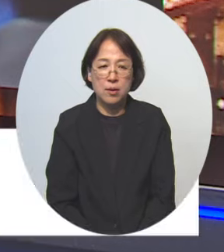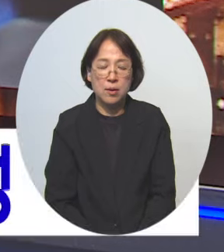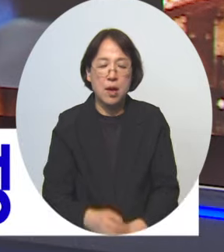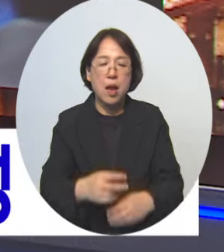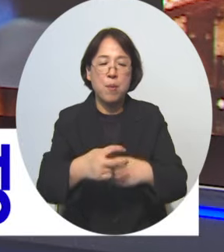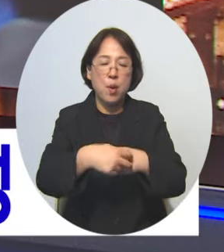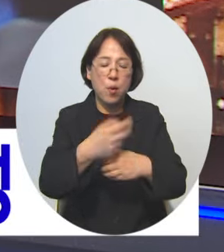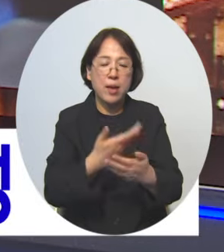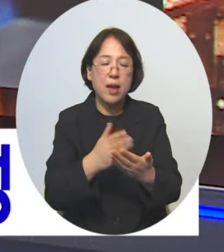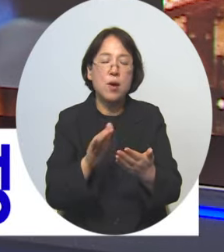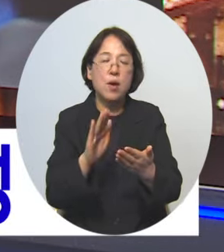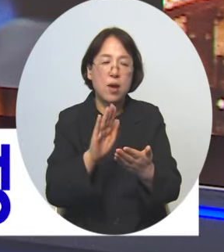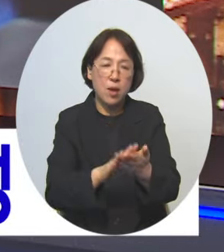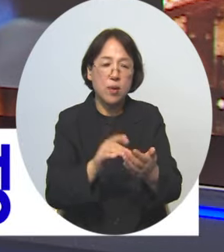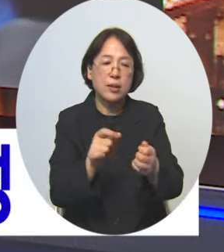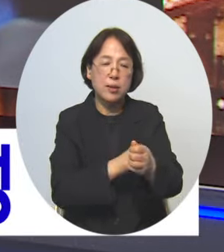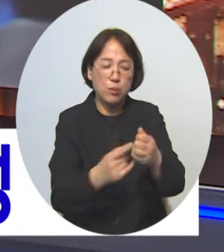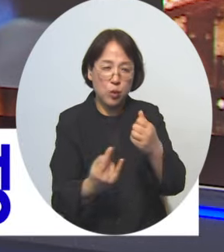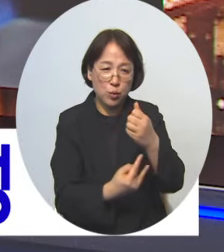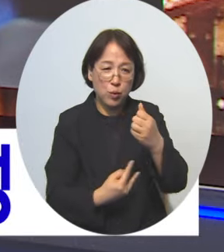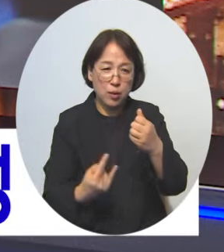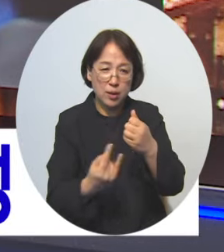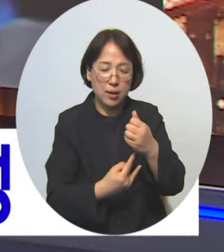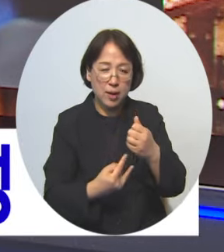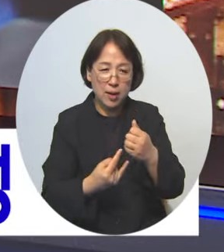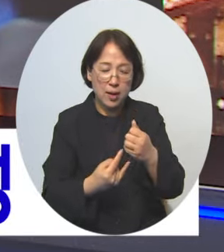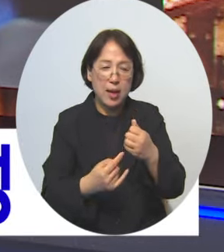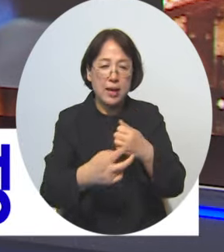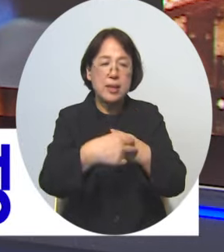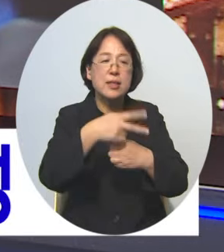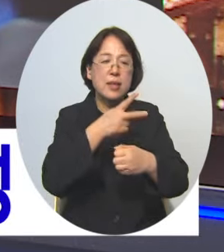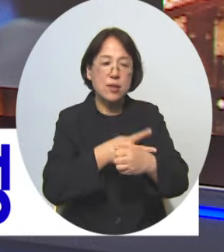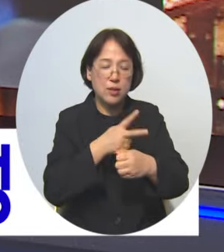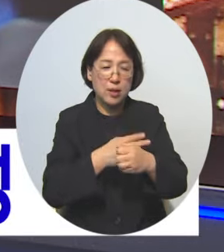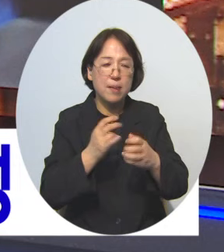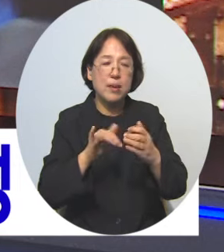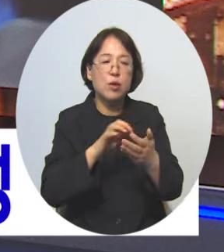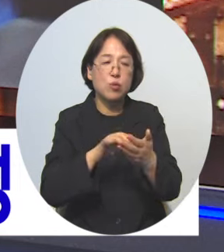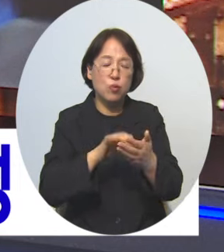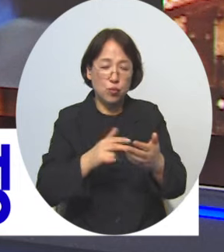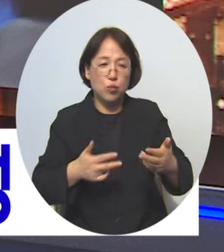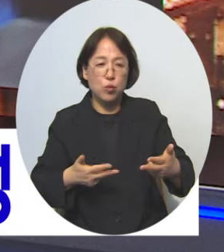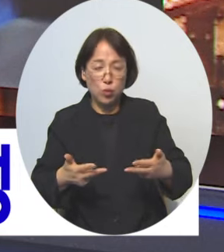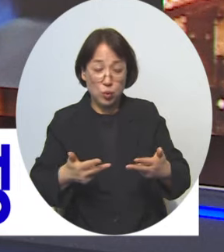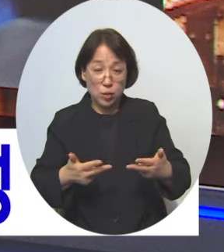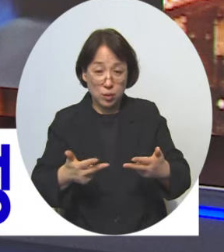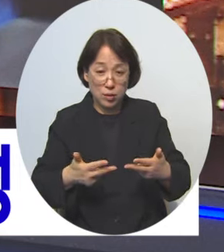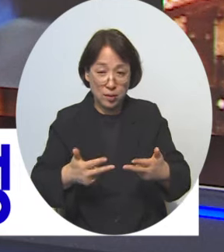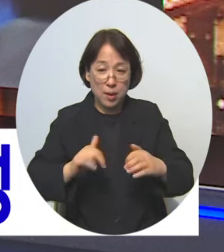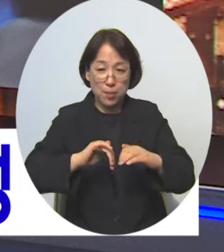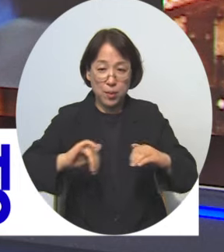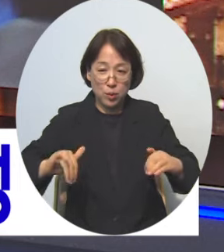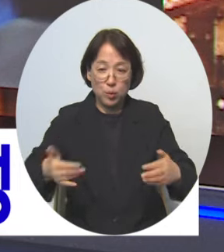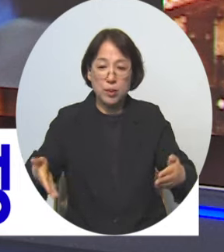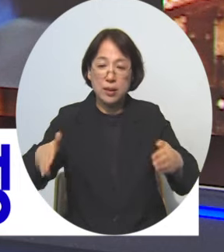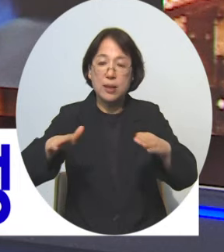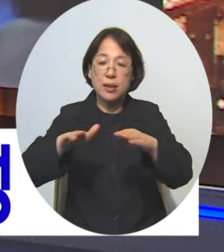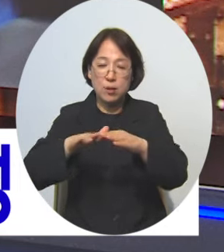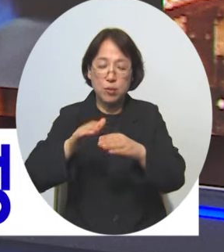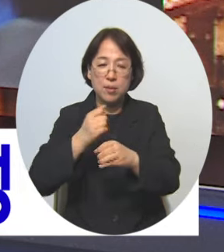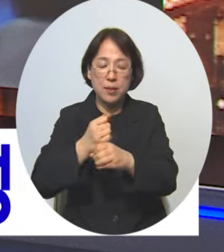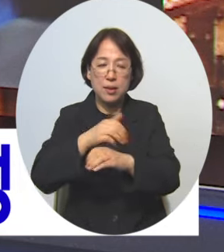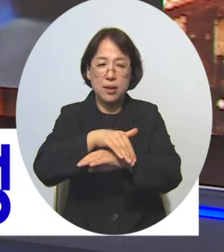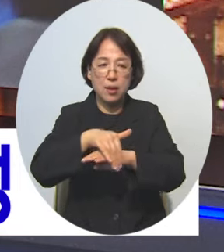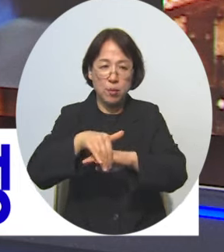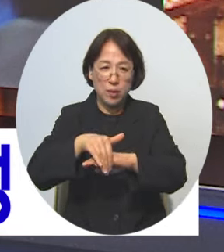의료개혁특위가 의대 정원 조정 등 의료인력 수급정책을 논의하는 별도 기구를 구성하는 방안을 추진합니다. 의료인력